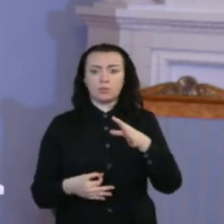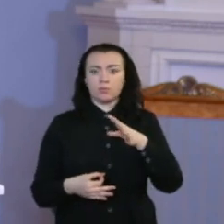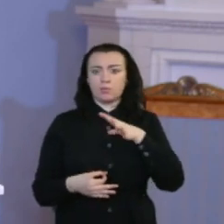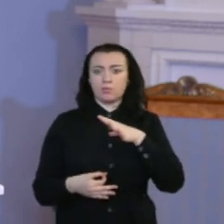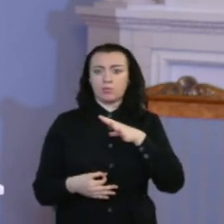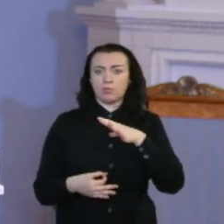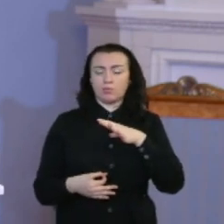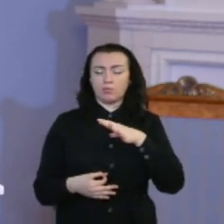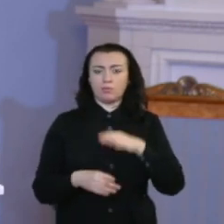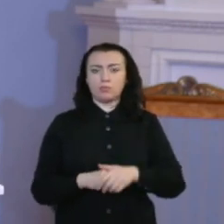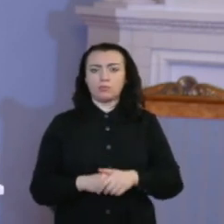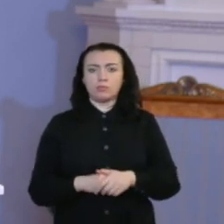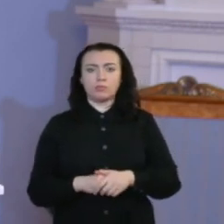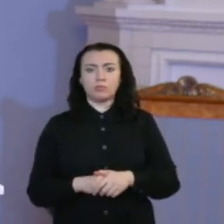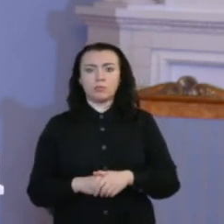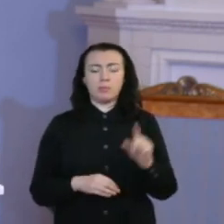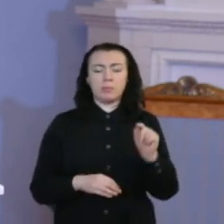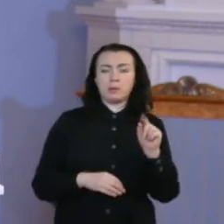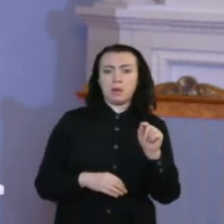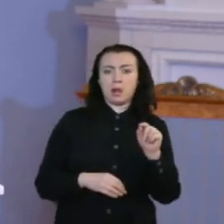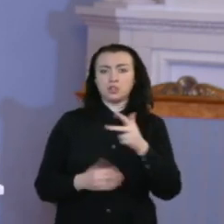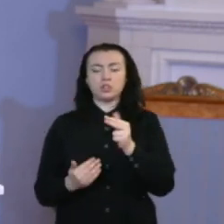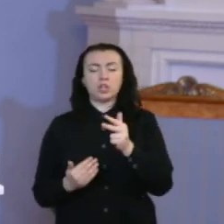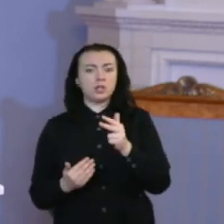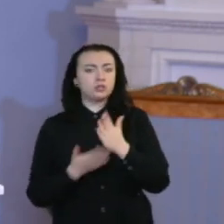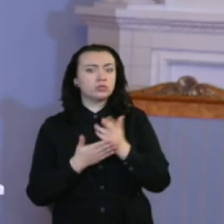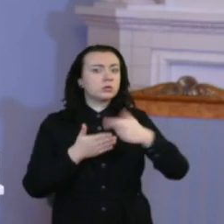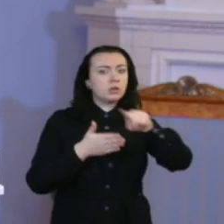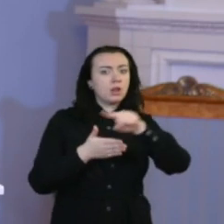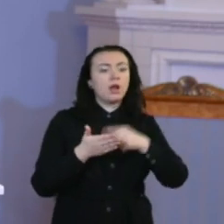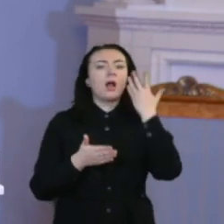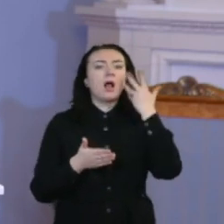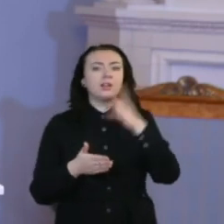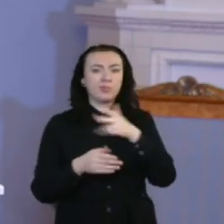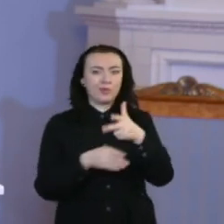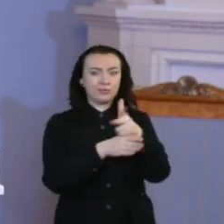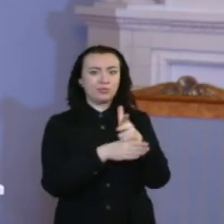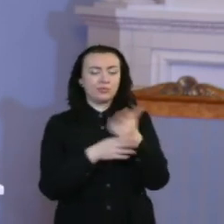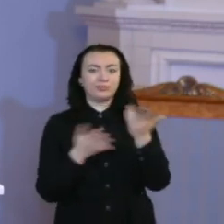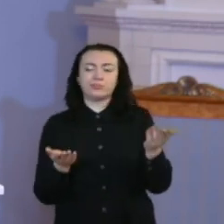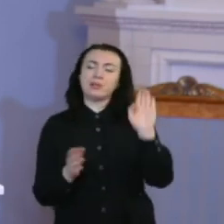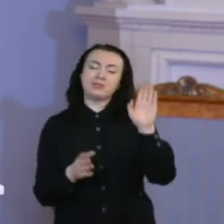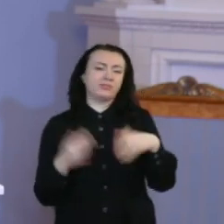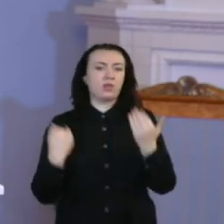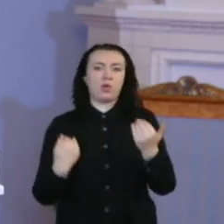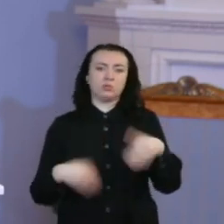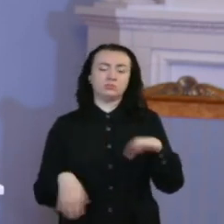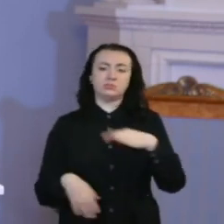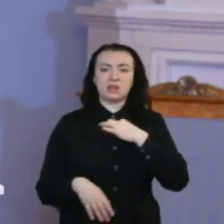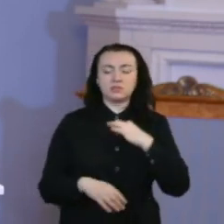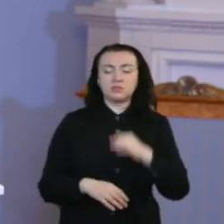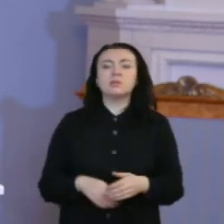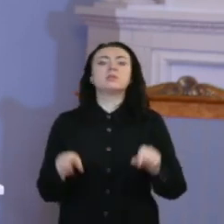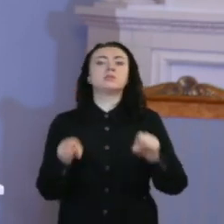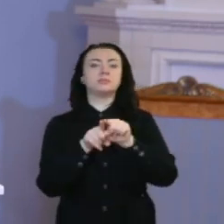buvo transliuotas šiandien. Didelis klausimas išlieka, kada jie buvo įrašyti, bet turbūt tai jau nėra labai svarbu. Akivaizdu,